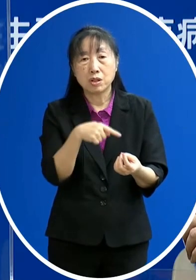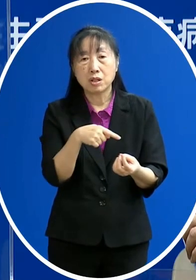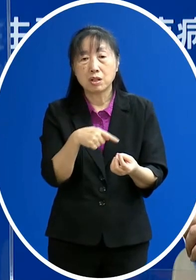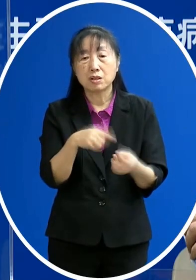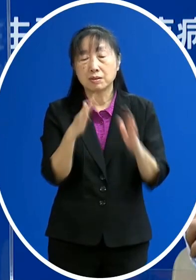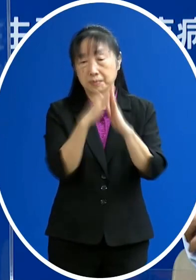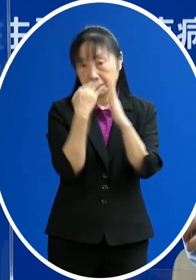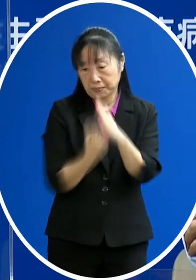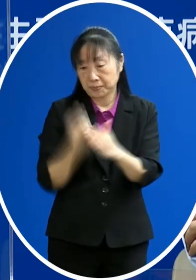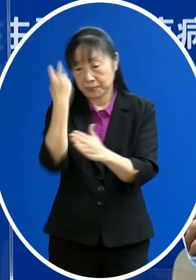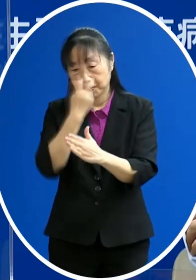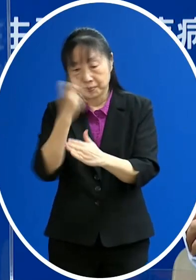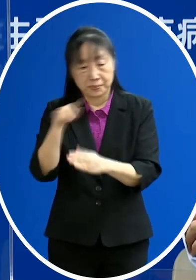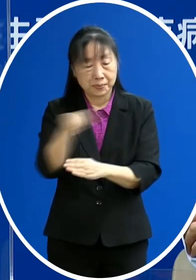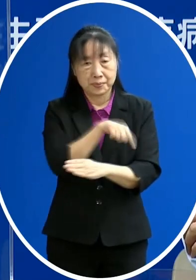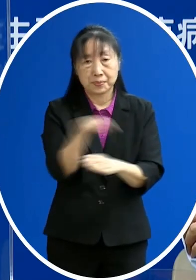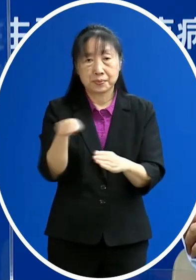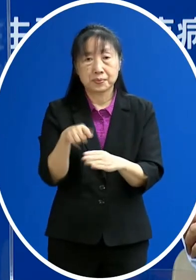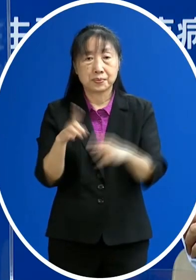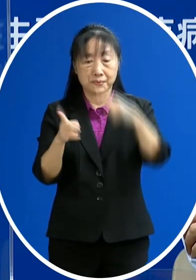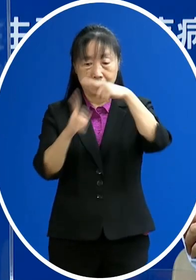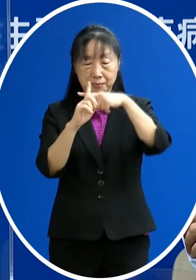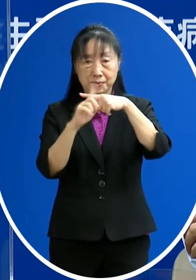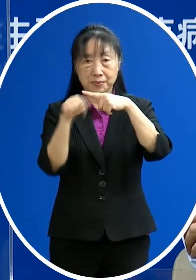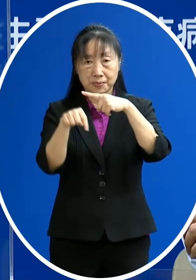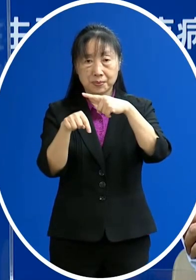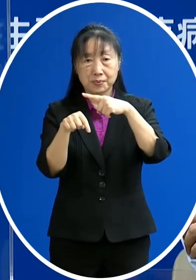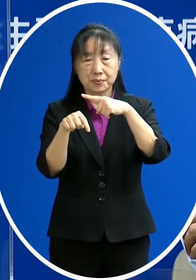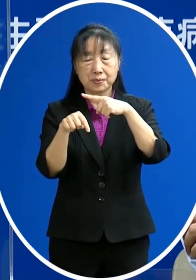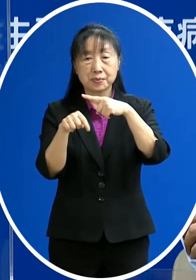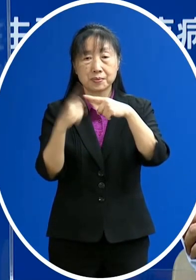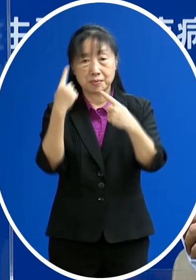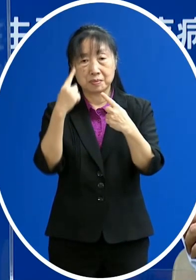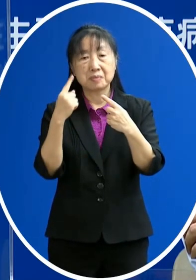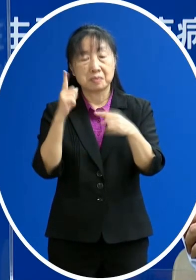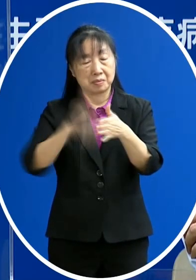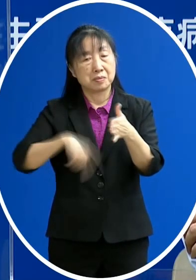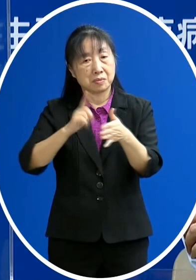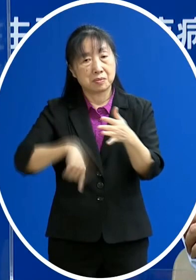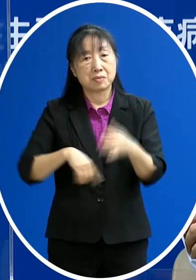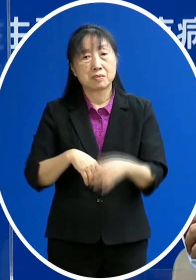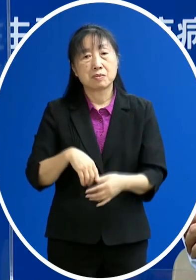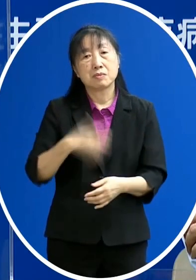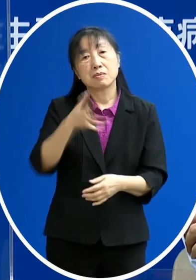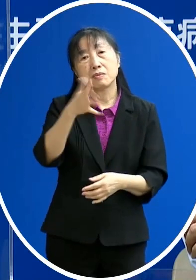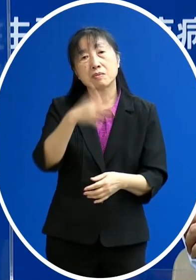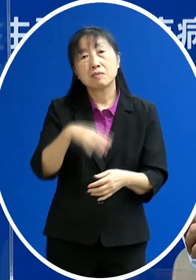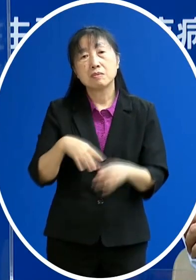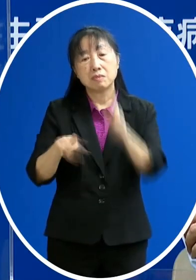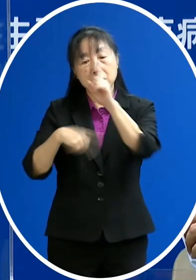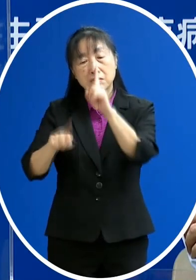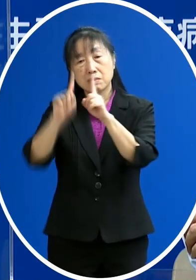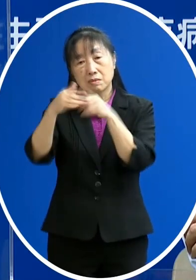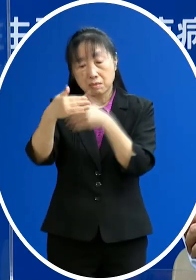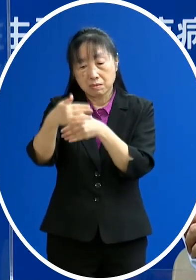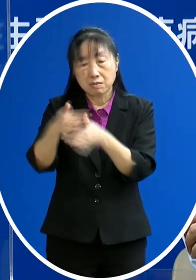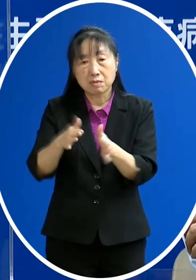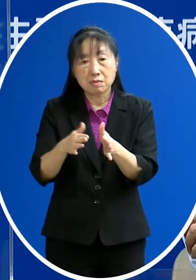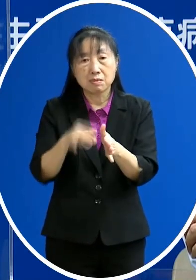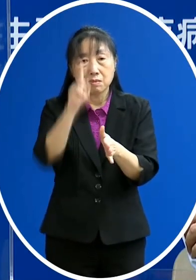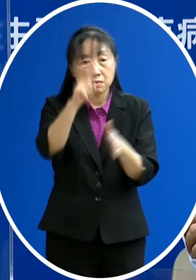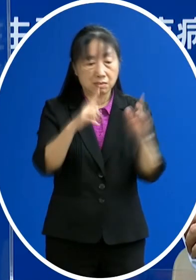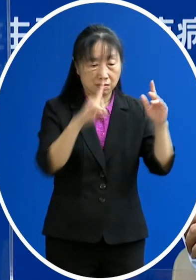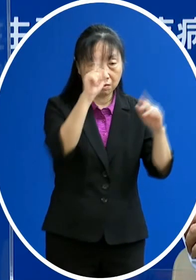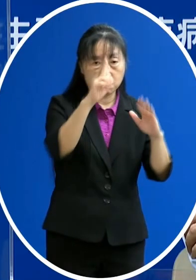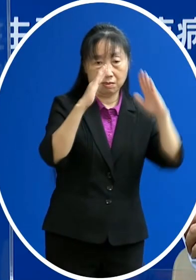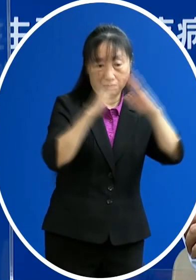疫，哦，在这中哈，哦，阳性率是相对的高。那为什么这边用一人一室，然后另外一边哈一定要